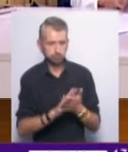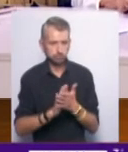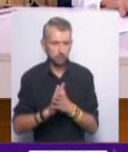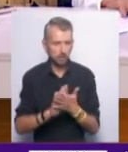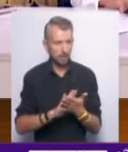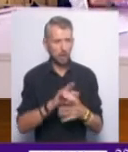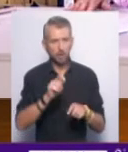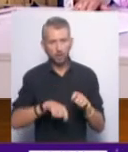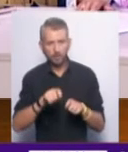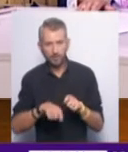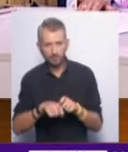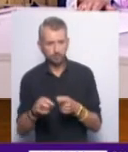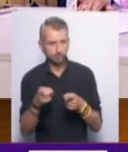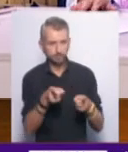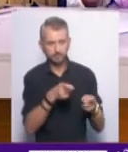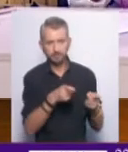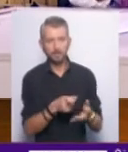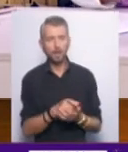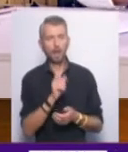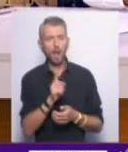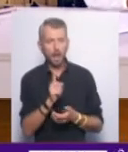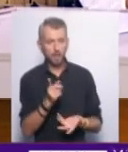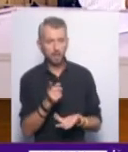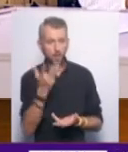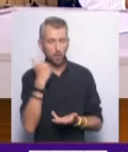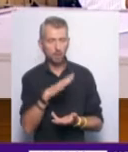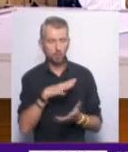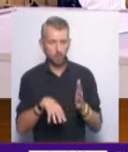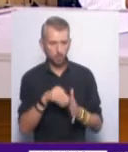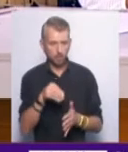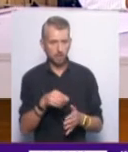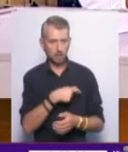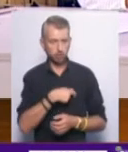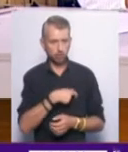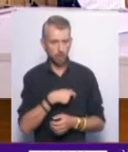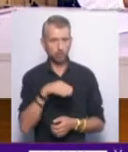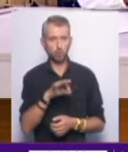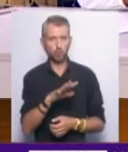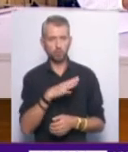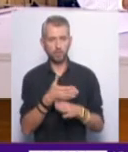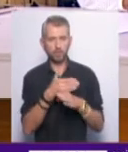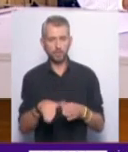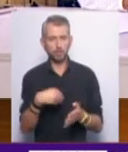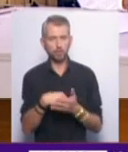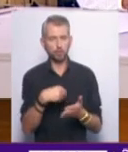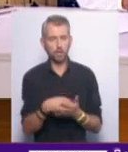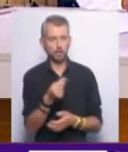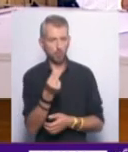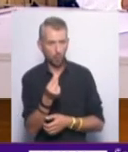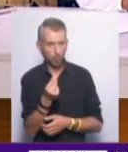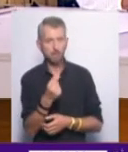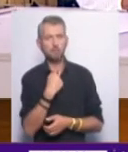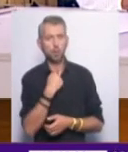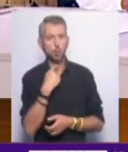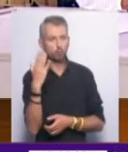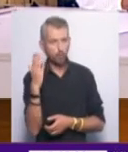ревізію позатягали, але ж коли була обрана депутатом, то були виділені бюджетні кошти,